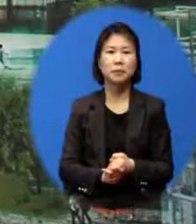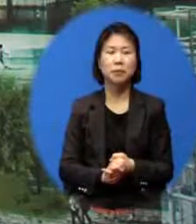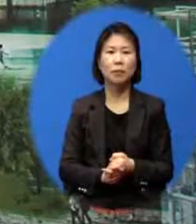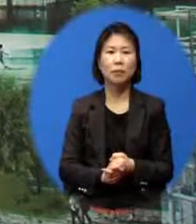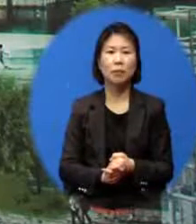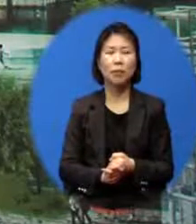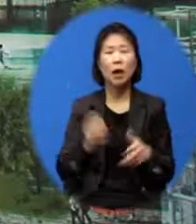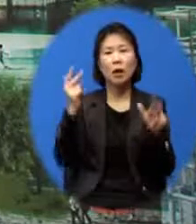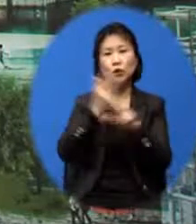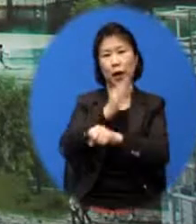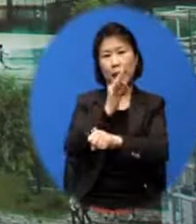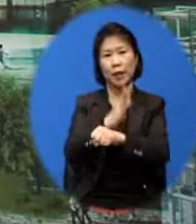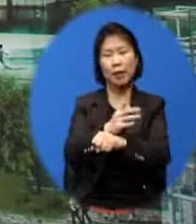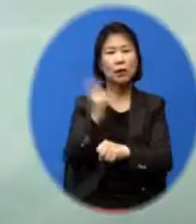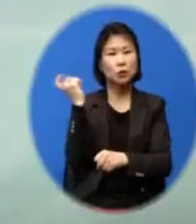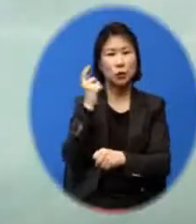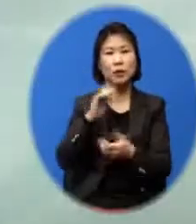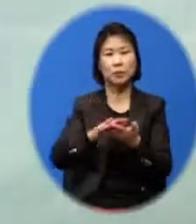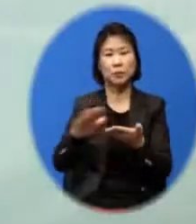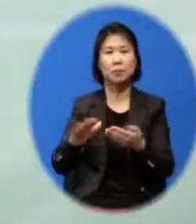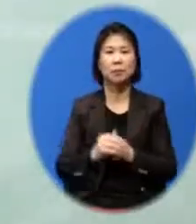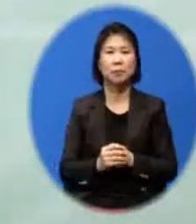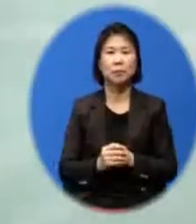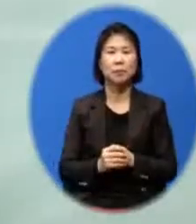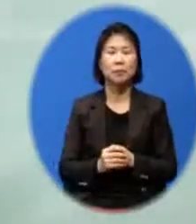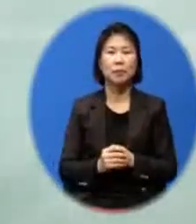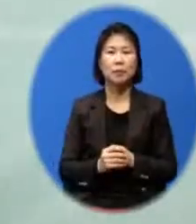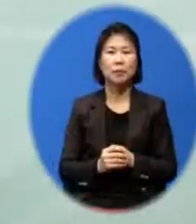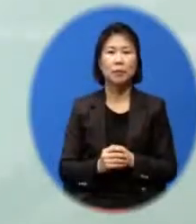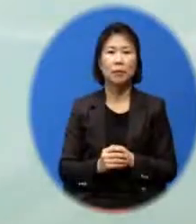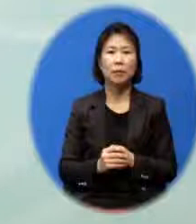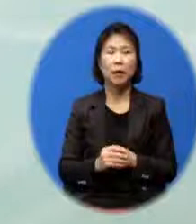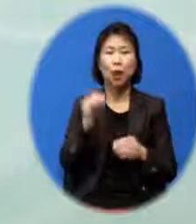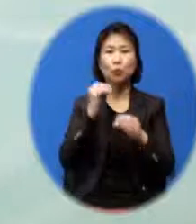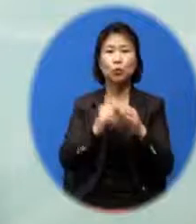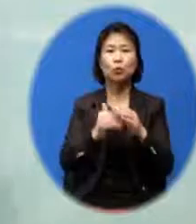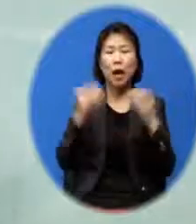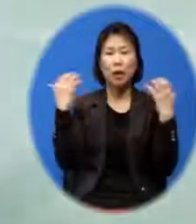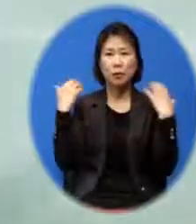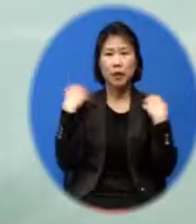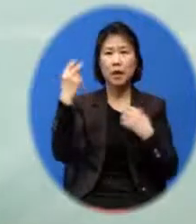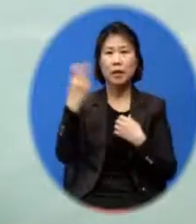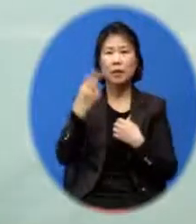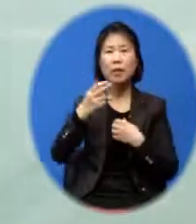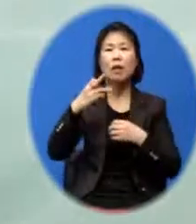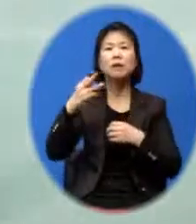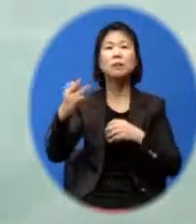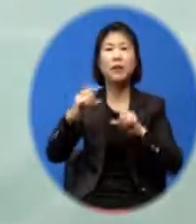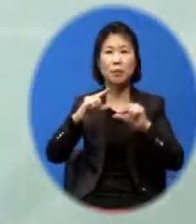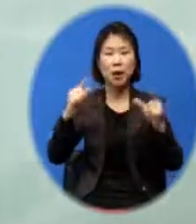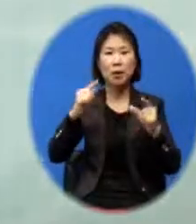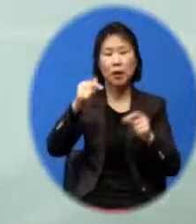한 주간 간추린 충남도 소식입니다. 문화재청의 2013년